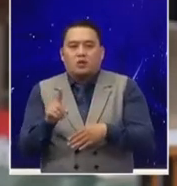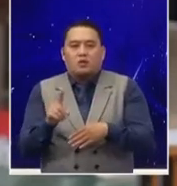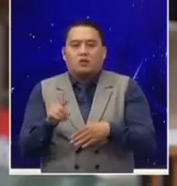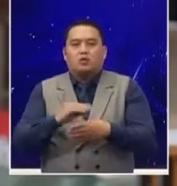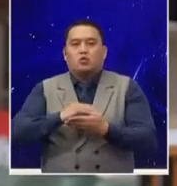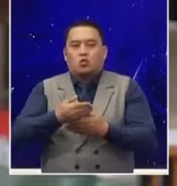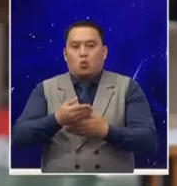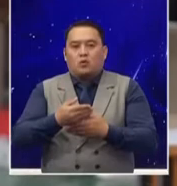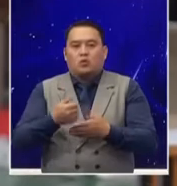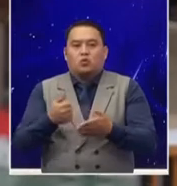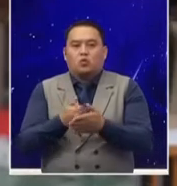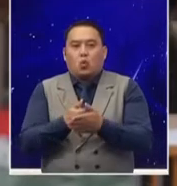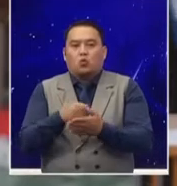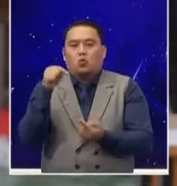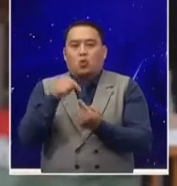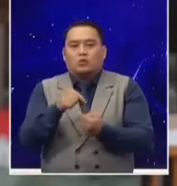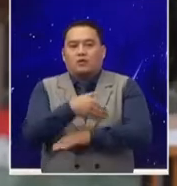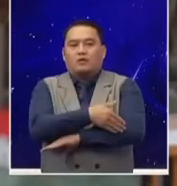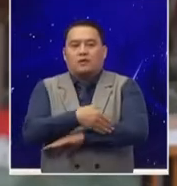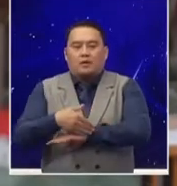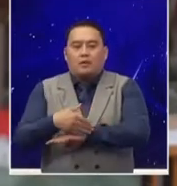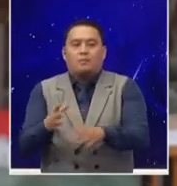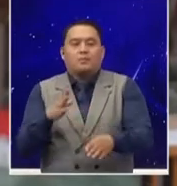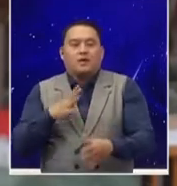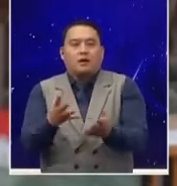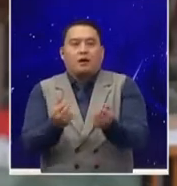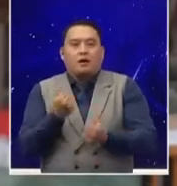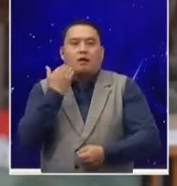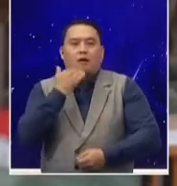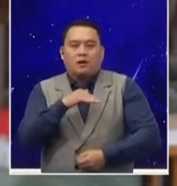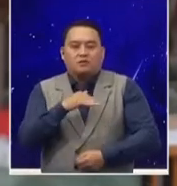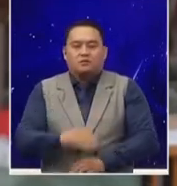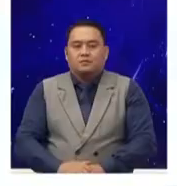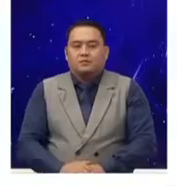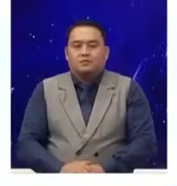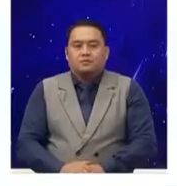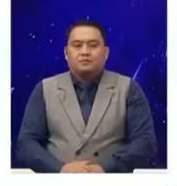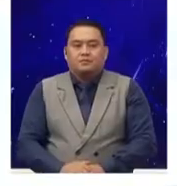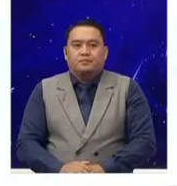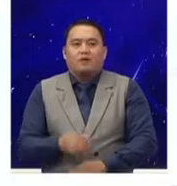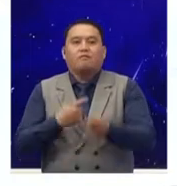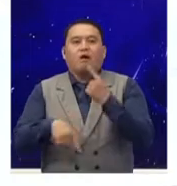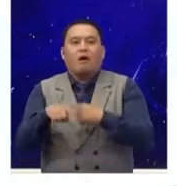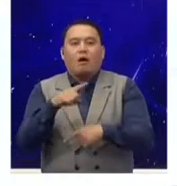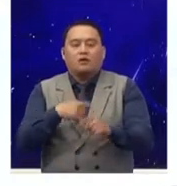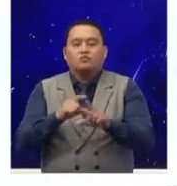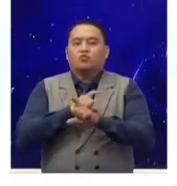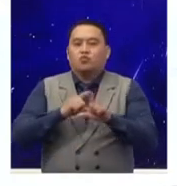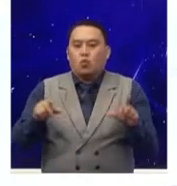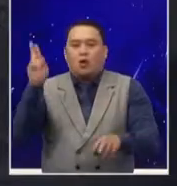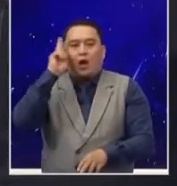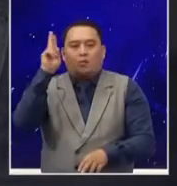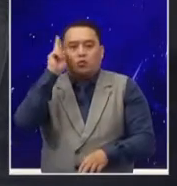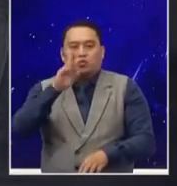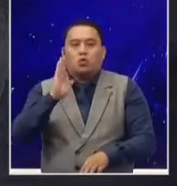ноутбуки, компьютеры доходили до точных адресатов и они были качественными. По возвращению учащихся к традиционному